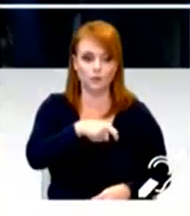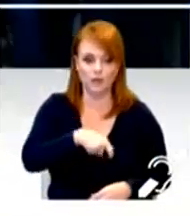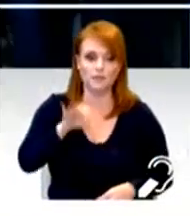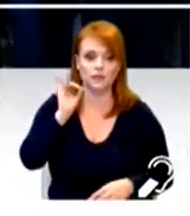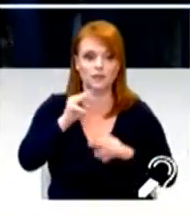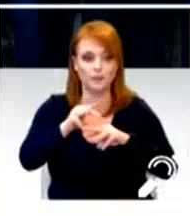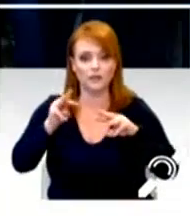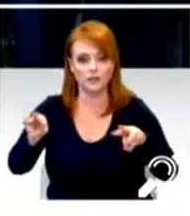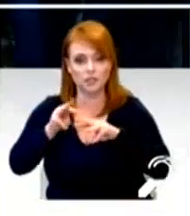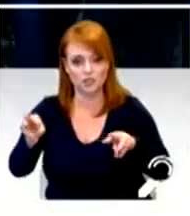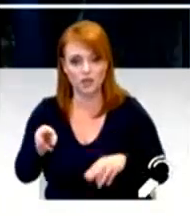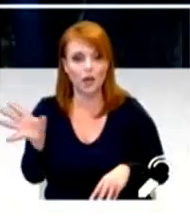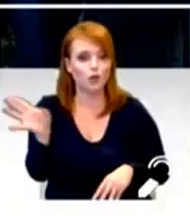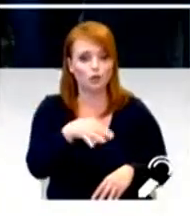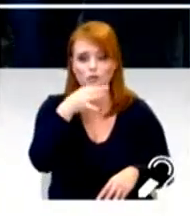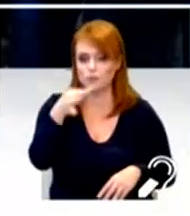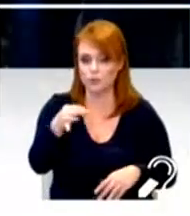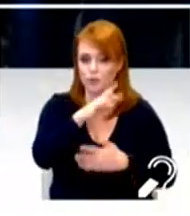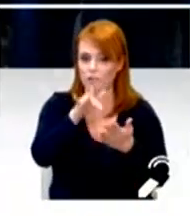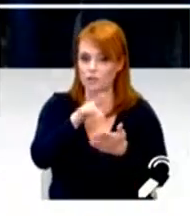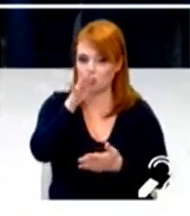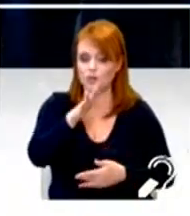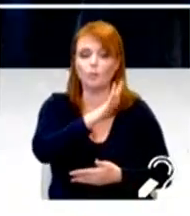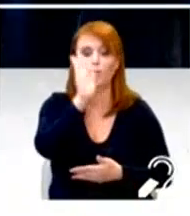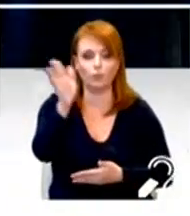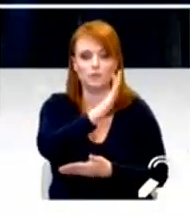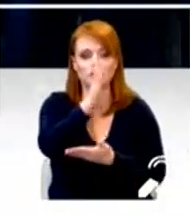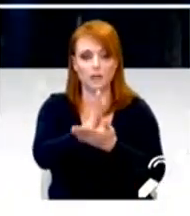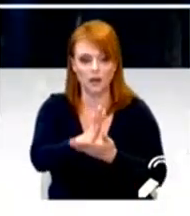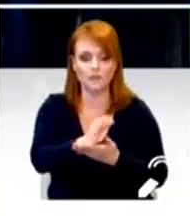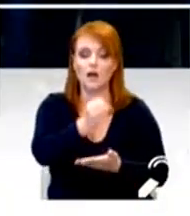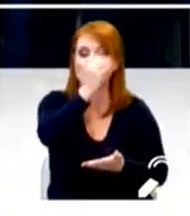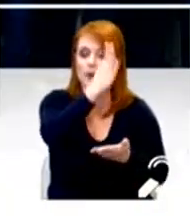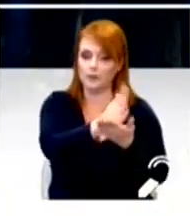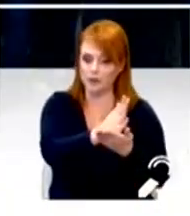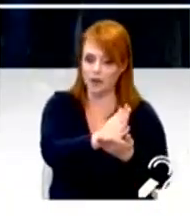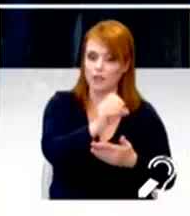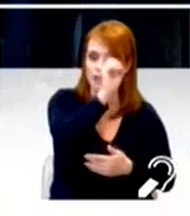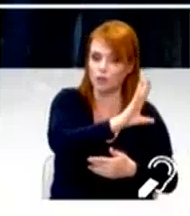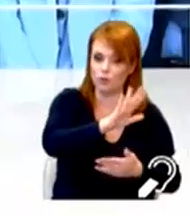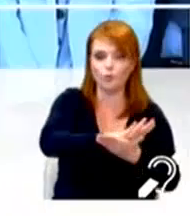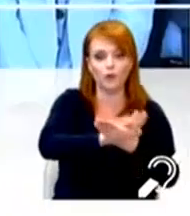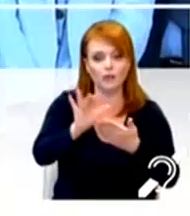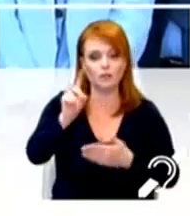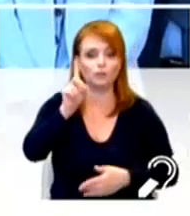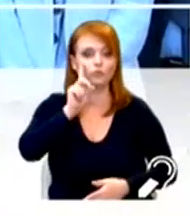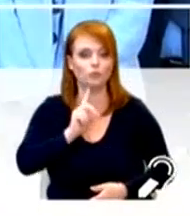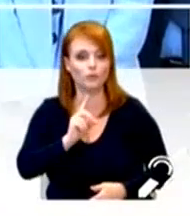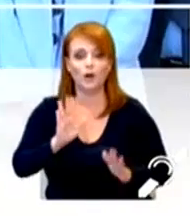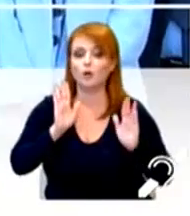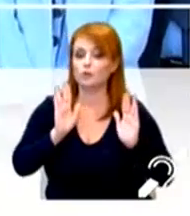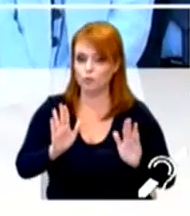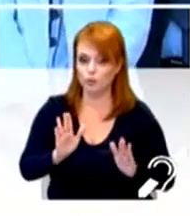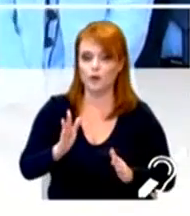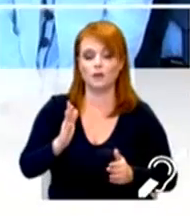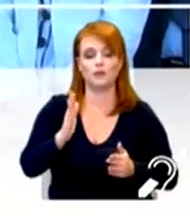și miniștri. Toți au spus că orașul Chișinău va deveni o capitală europeană curată și confortabilă, doar dacă va fi